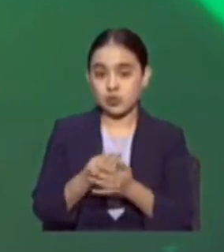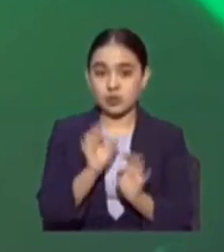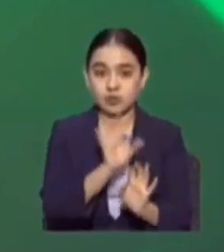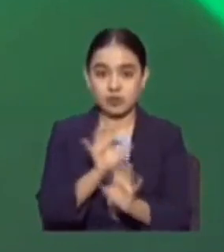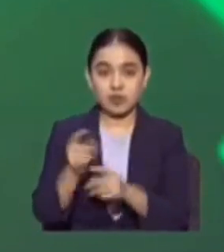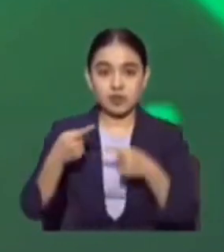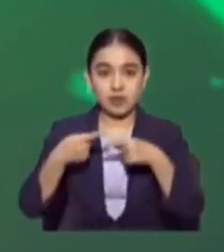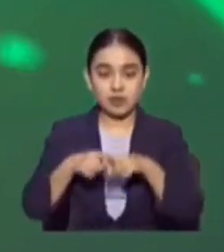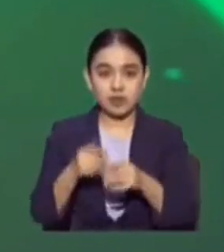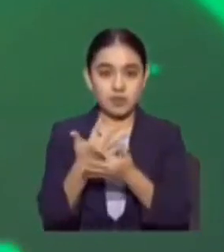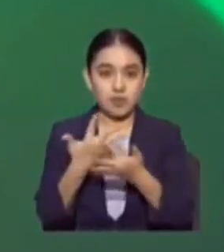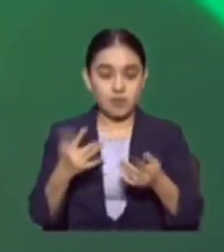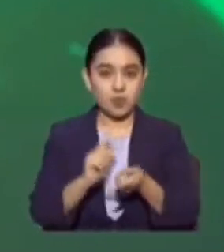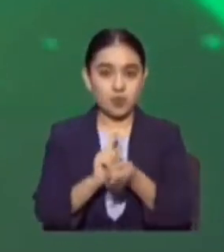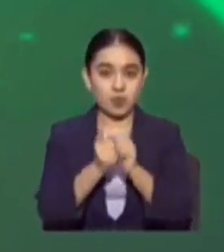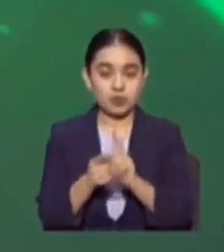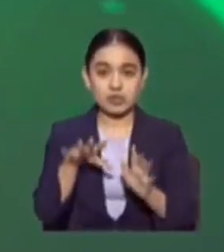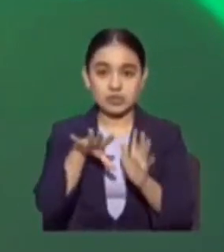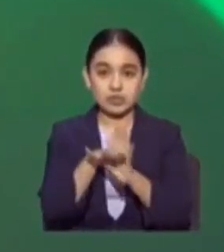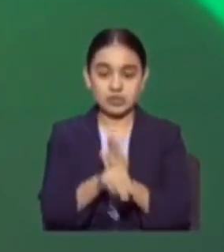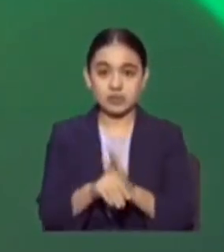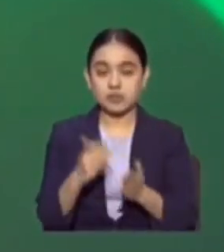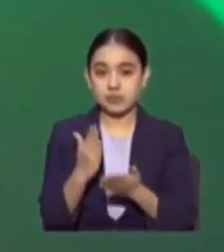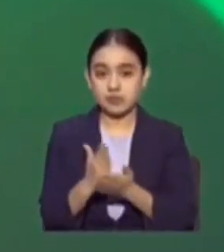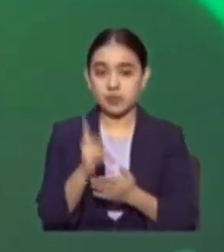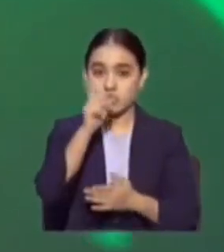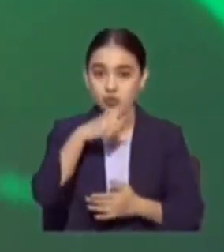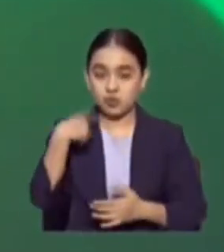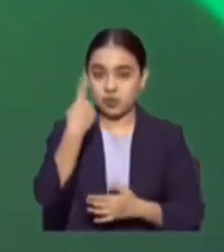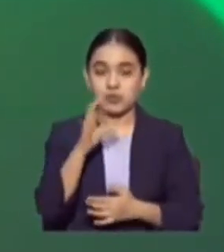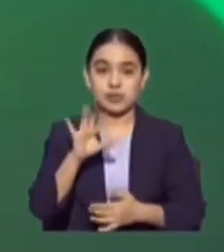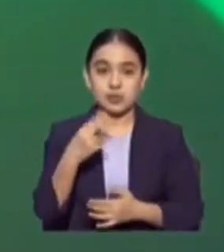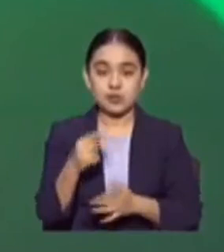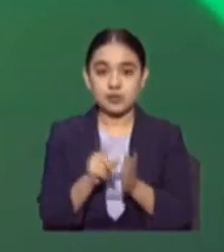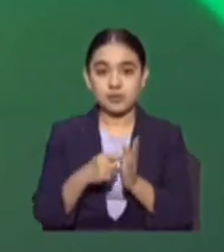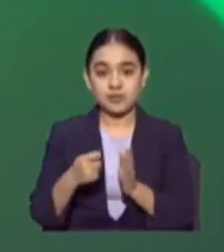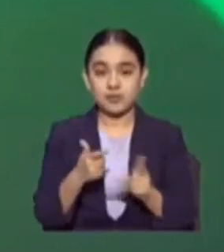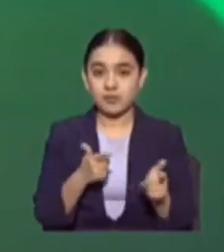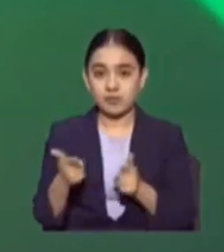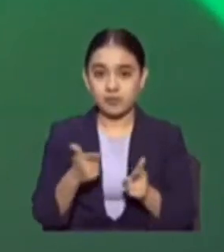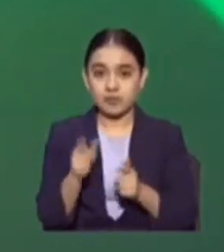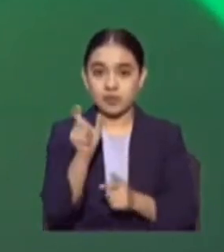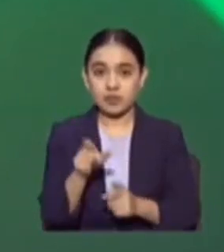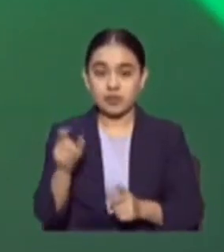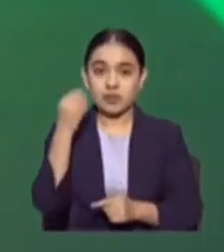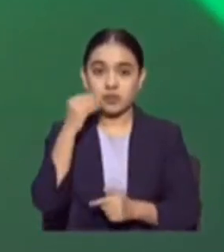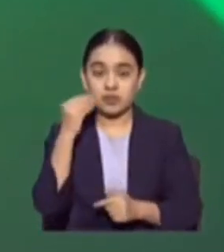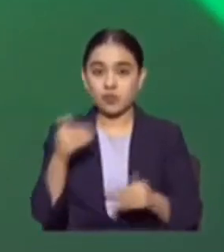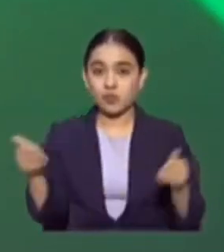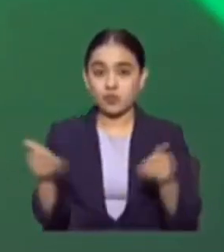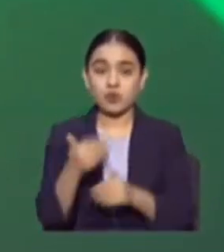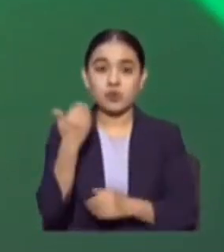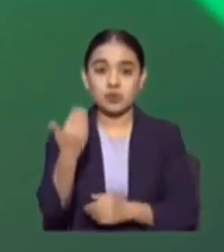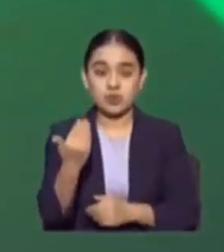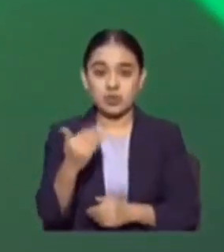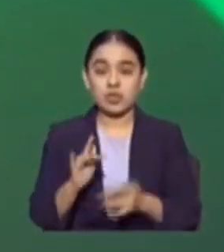tayinlash tizimiga qator o'zgartirish kiritish nazarda tutilmoqda. Jumladan, ijtimoiy nafaqa tayinlashda inson omilini cheklash va